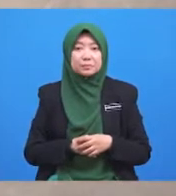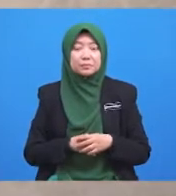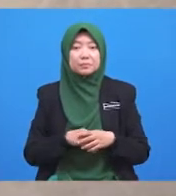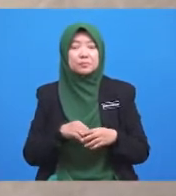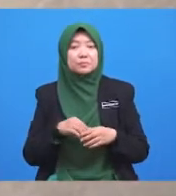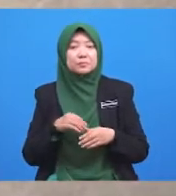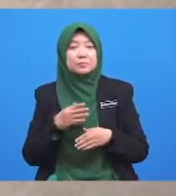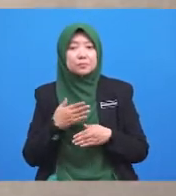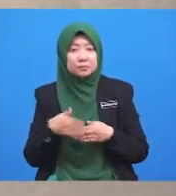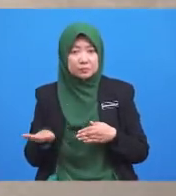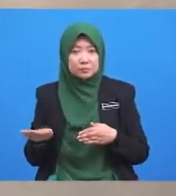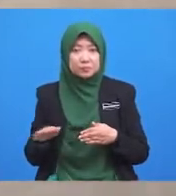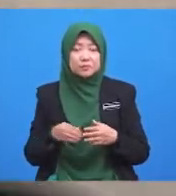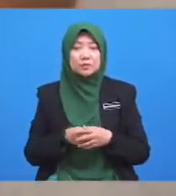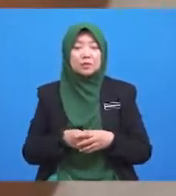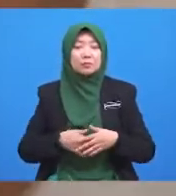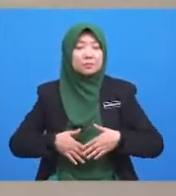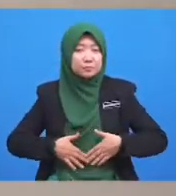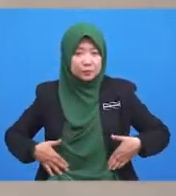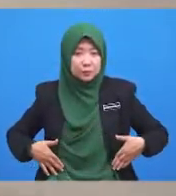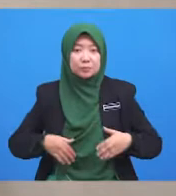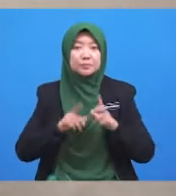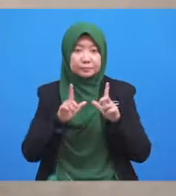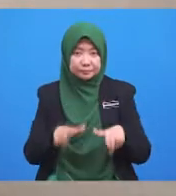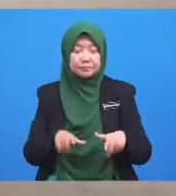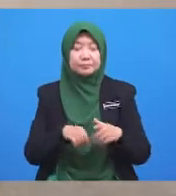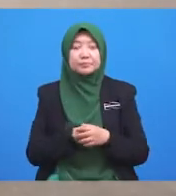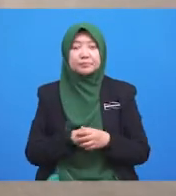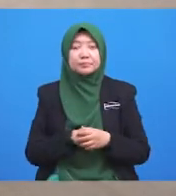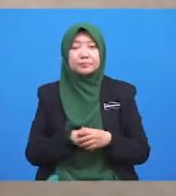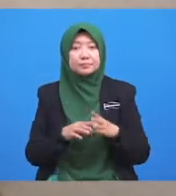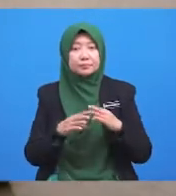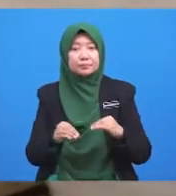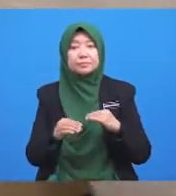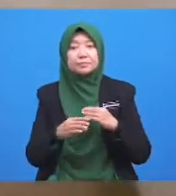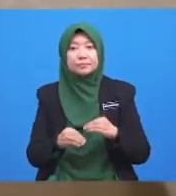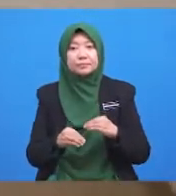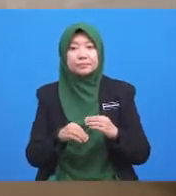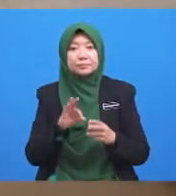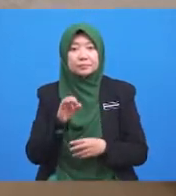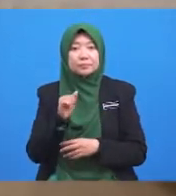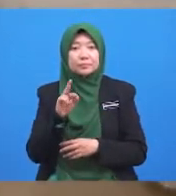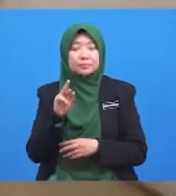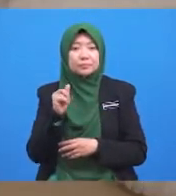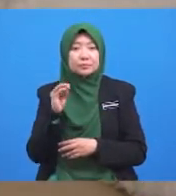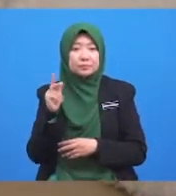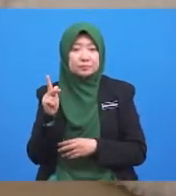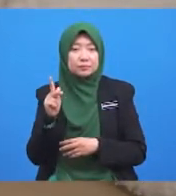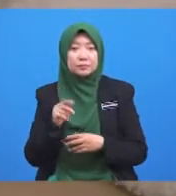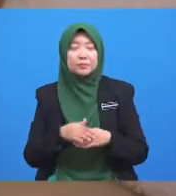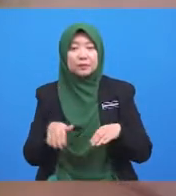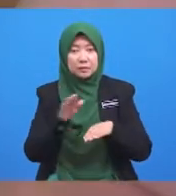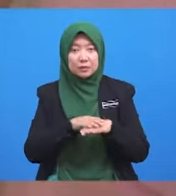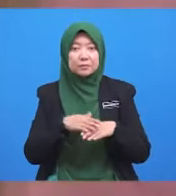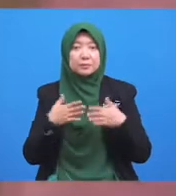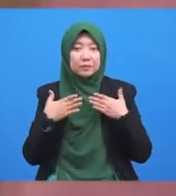Kemudian, pada bahagian perut juga diletakkan pad Faraday. Selepas itu, letakkan pad Faraday pada bahagian atas